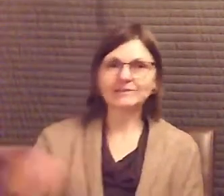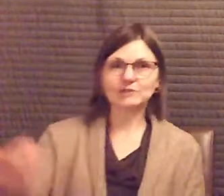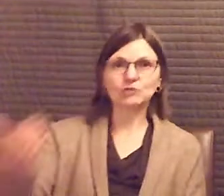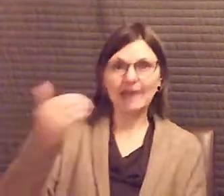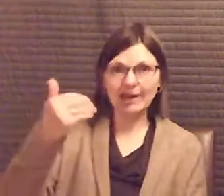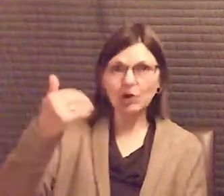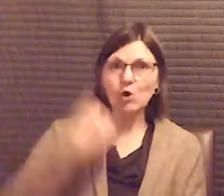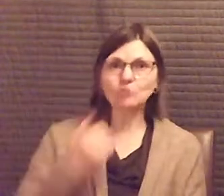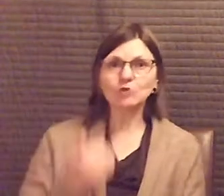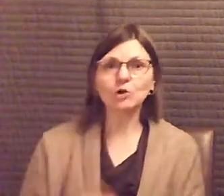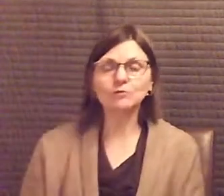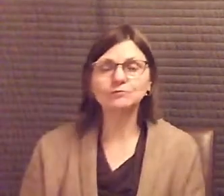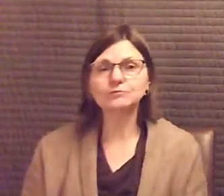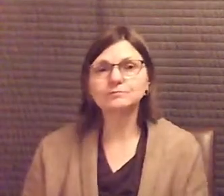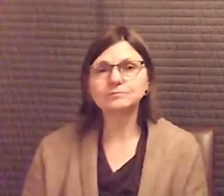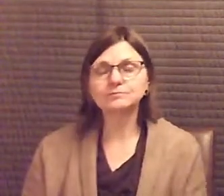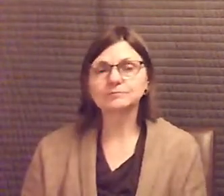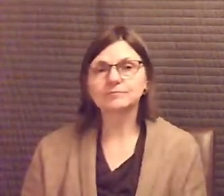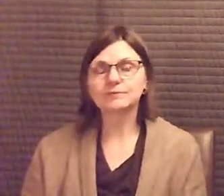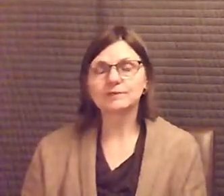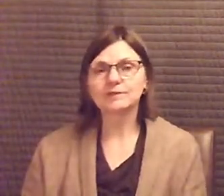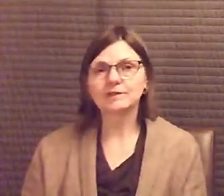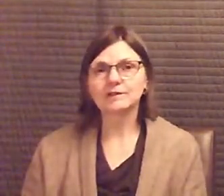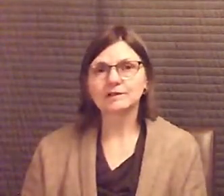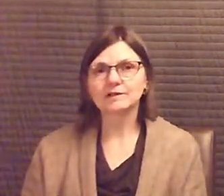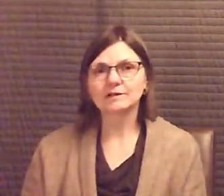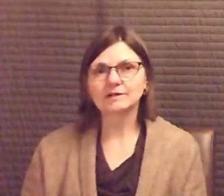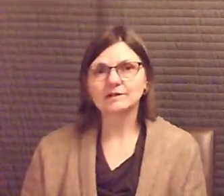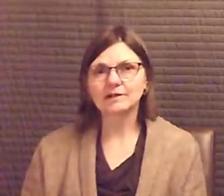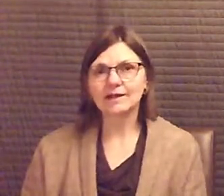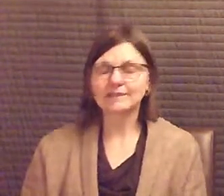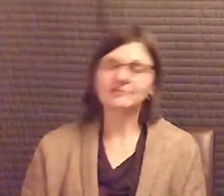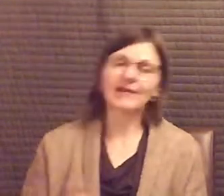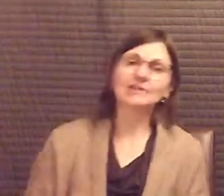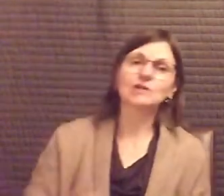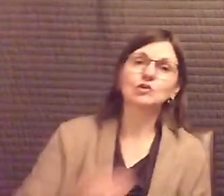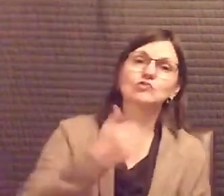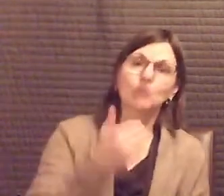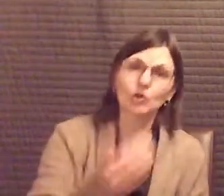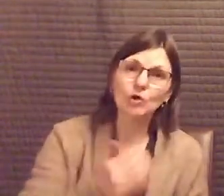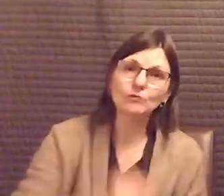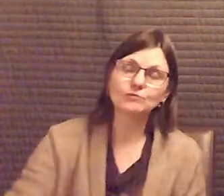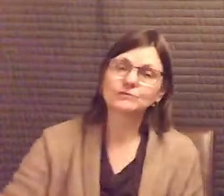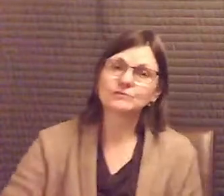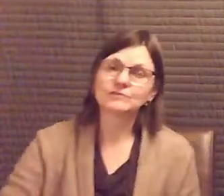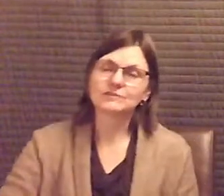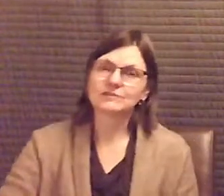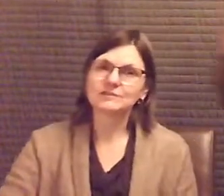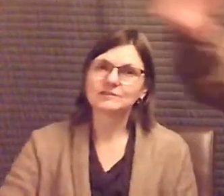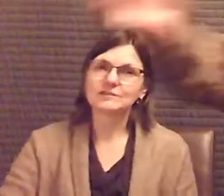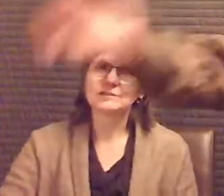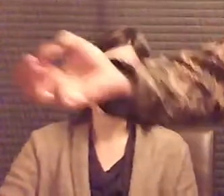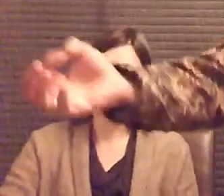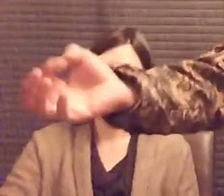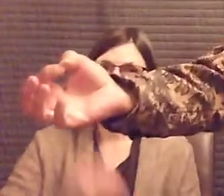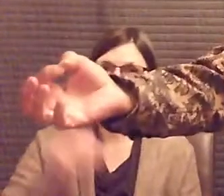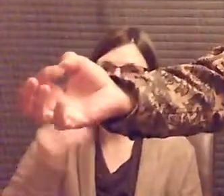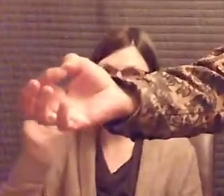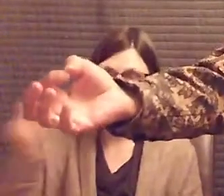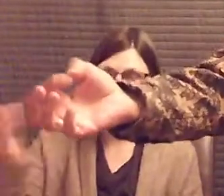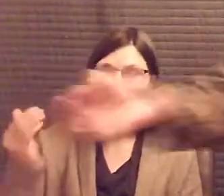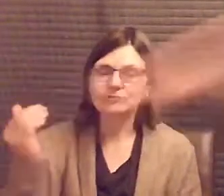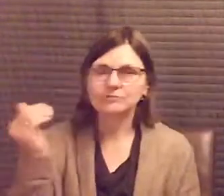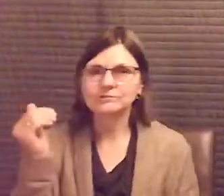blijven kijken was eigen ongeloof dat ze check our belief and laten we kijken naar ons geloof check alle v en